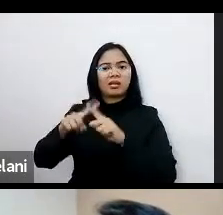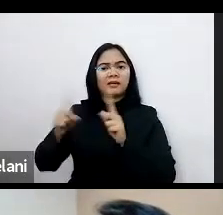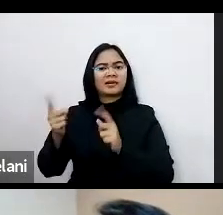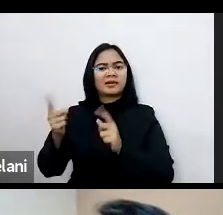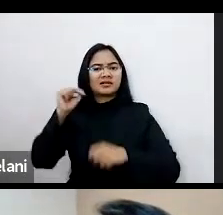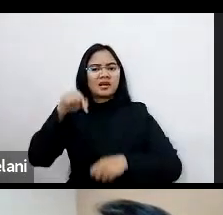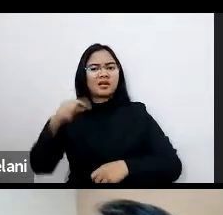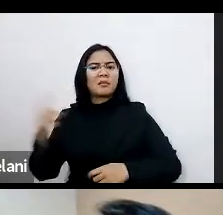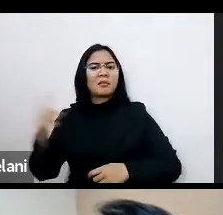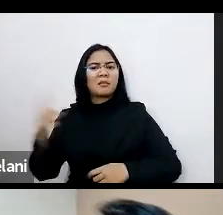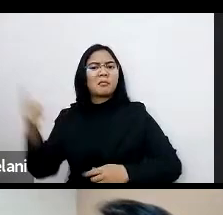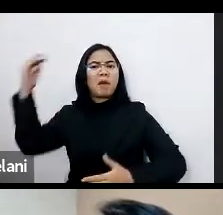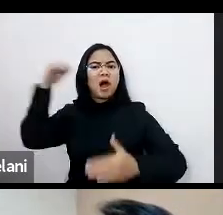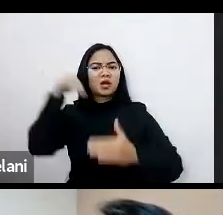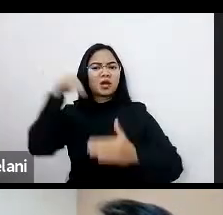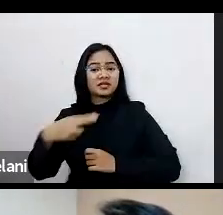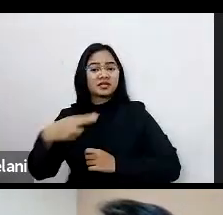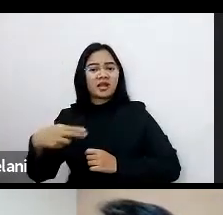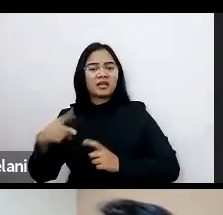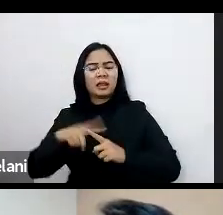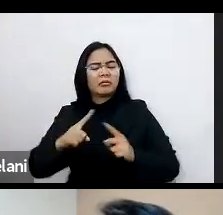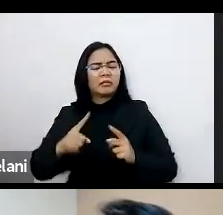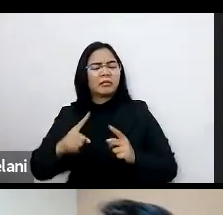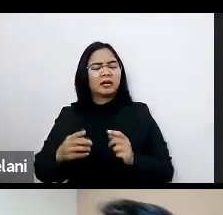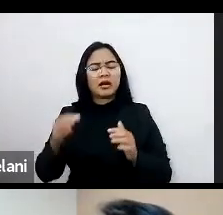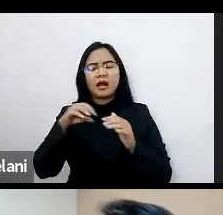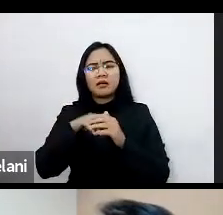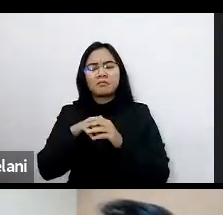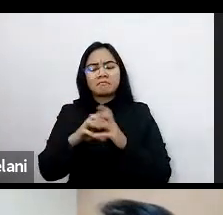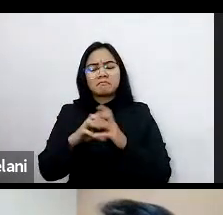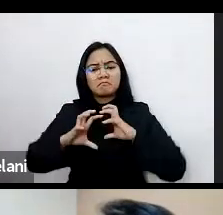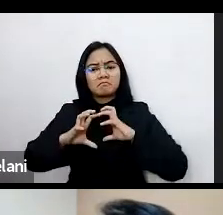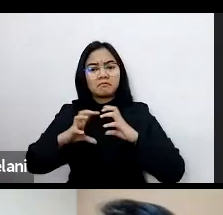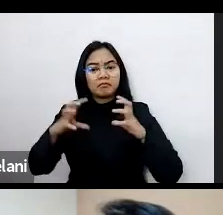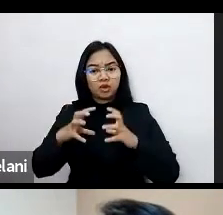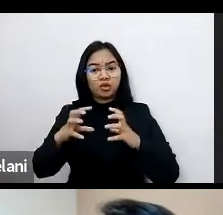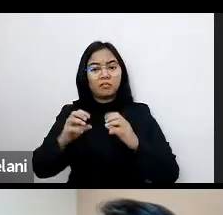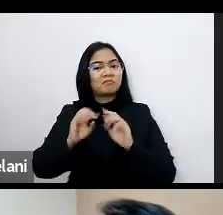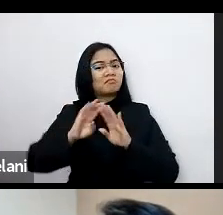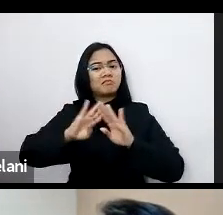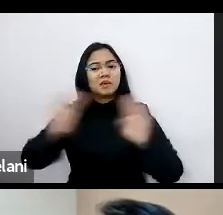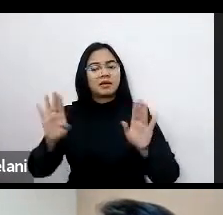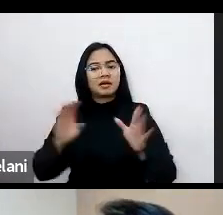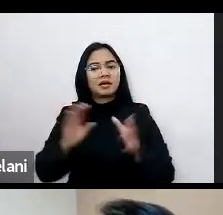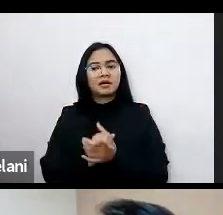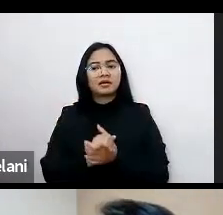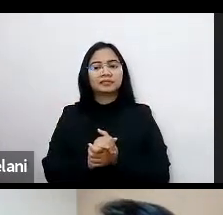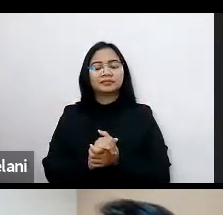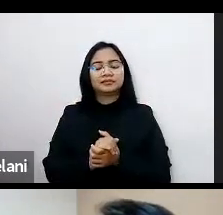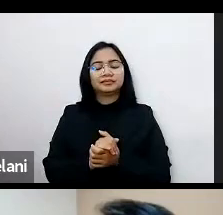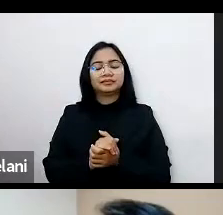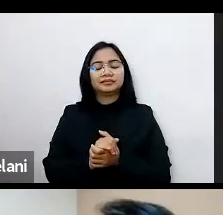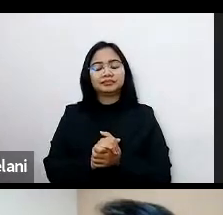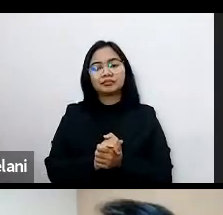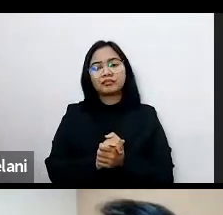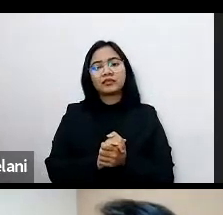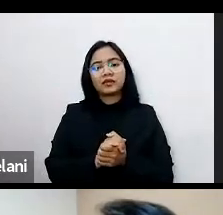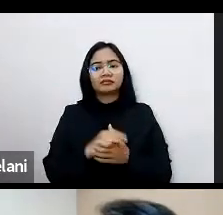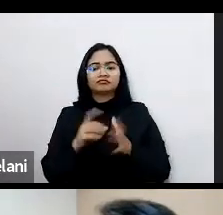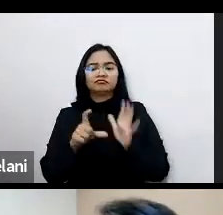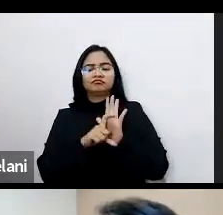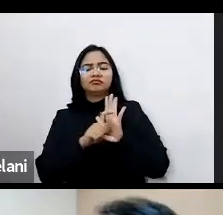Tetapi memang dalam bentuk yang berbeda ya. Mungkin pressure tadi kalau soal pressure pekerjaan dan seterusnya itu